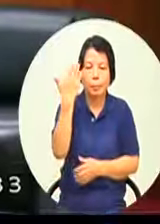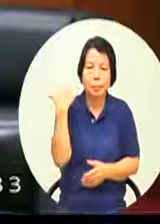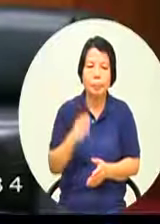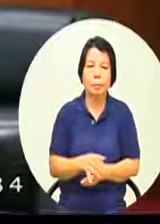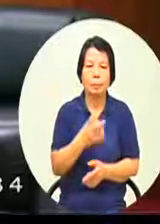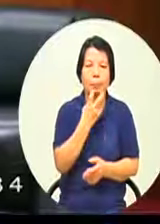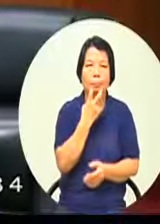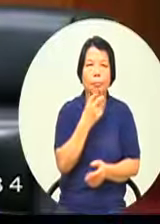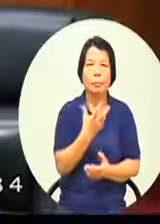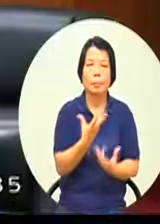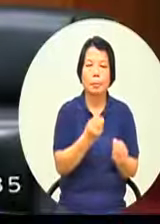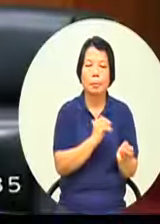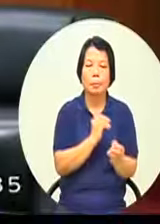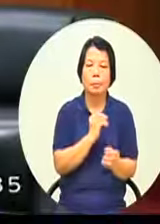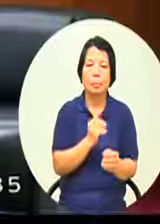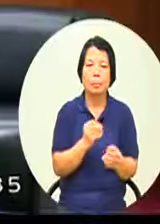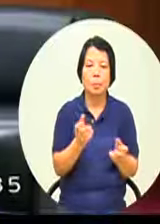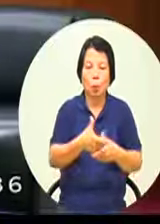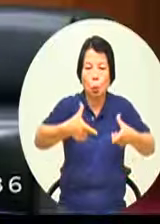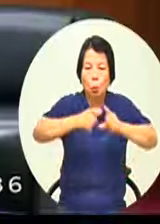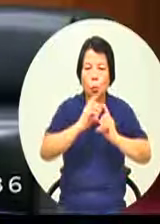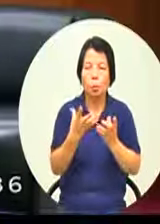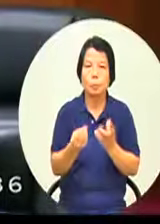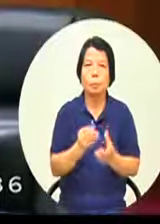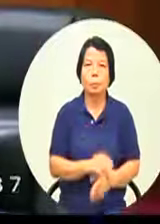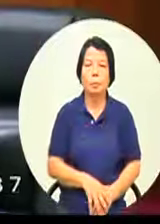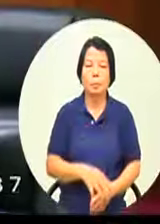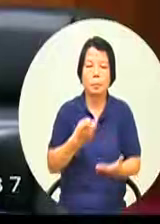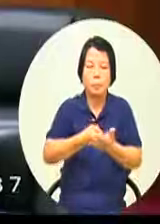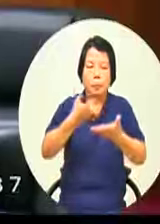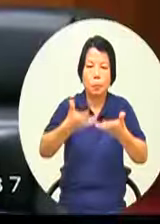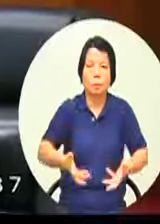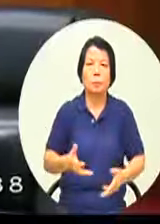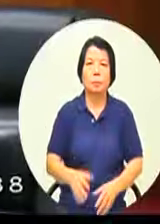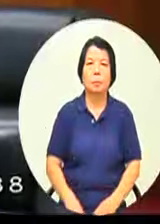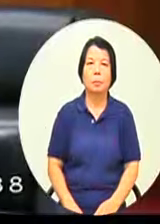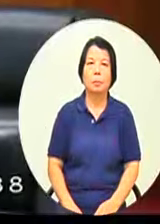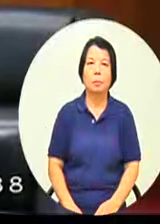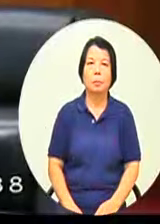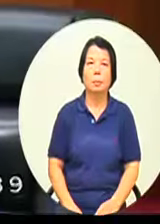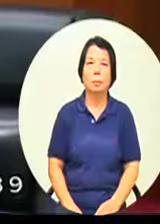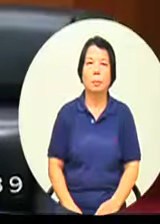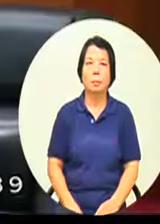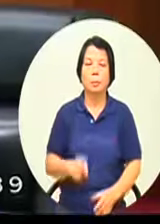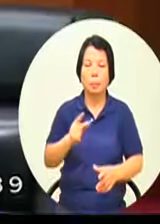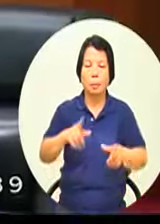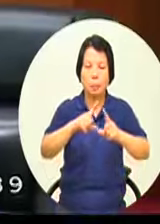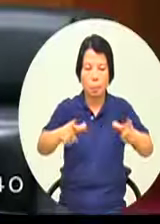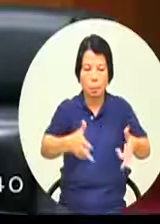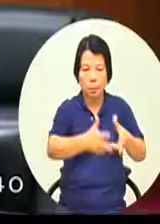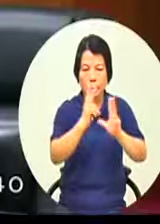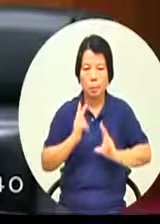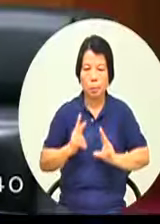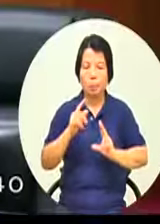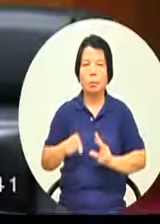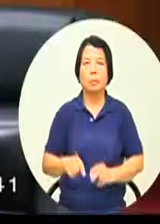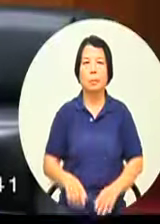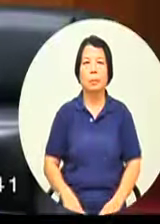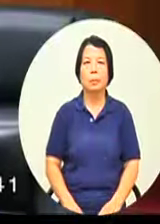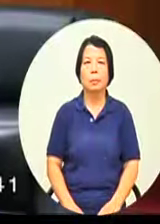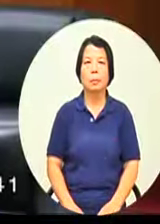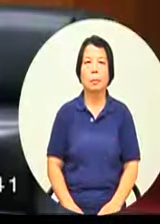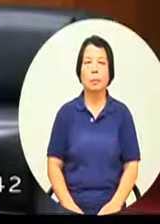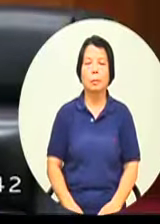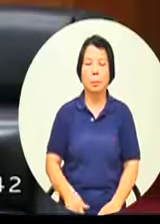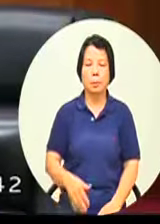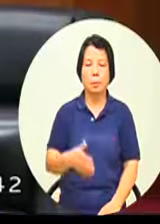央就没有做这样的一个回应。比较严重的是我们达卡纳这个大桥了哈，达卡纳桥。